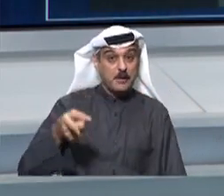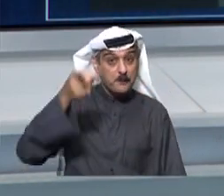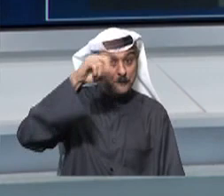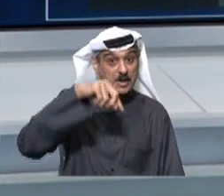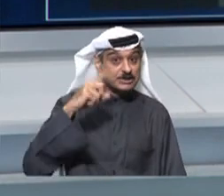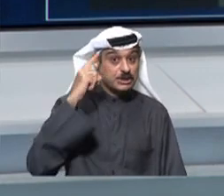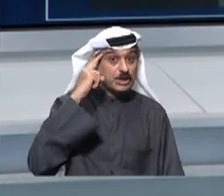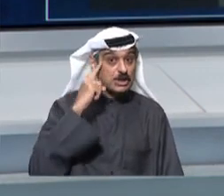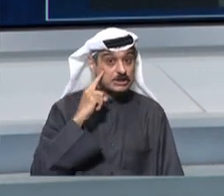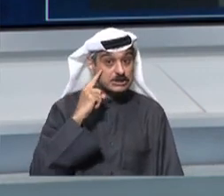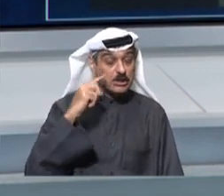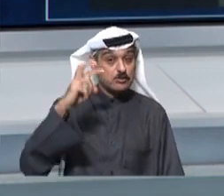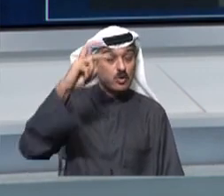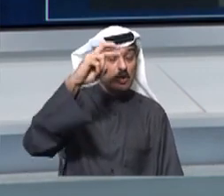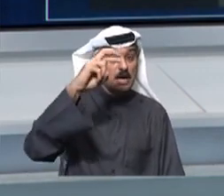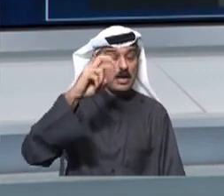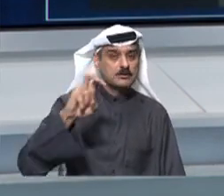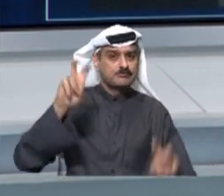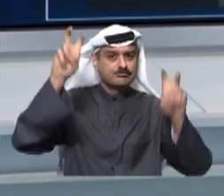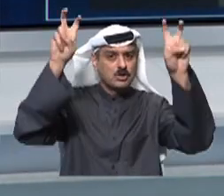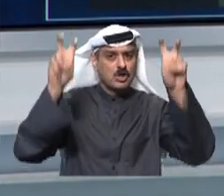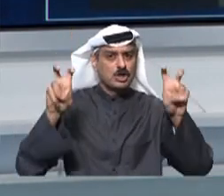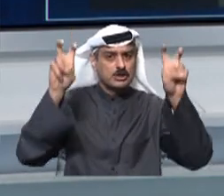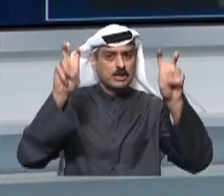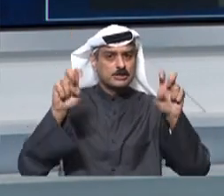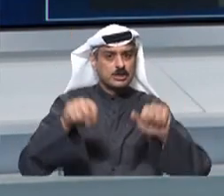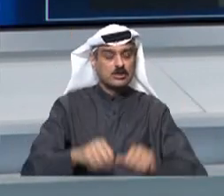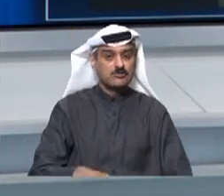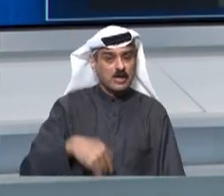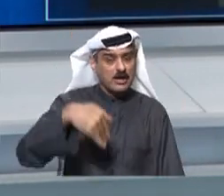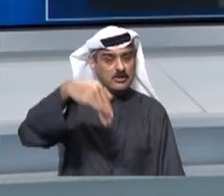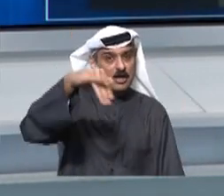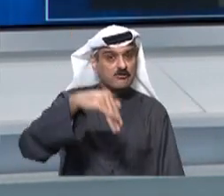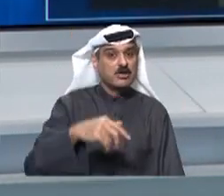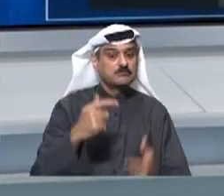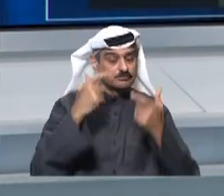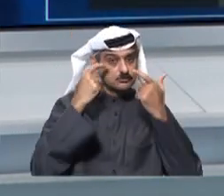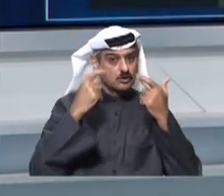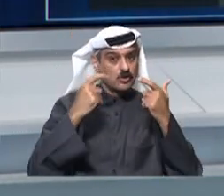خلال يوم الأحد، وأيضا تأجيل أي نشاط خارجي، وأيضا التأكد من